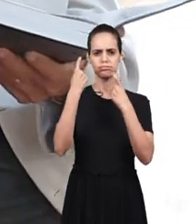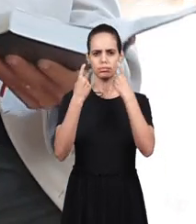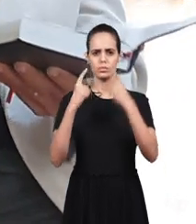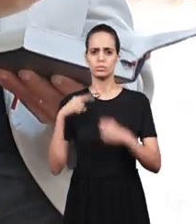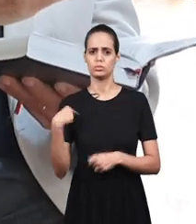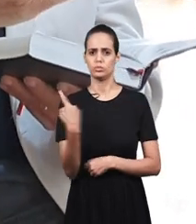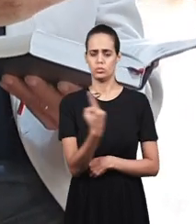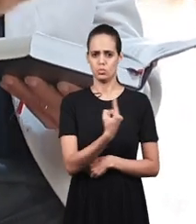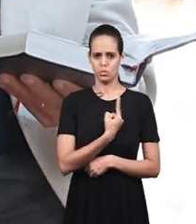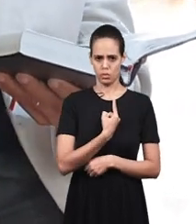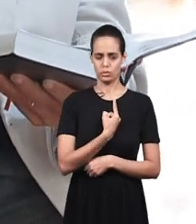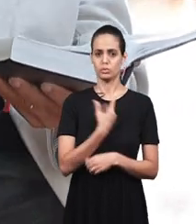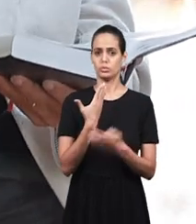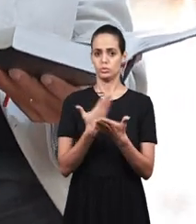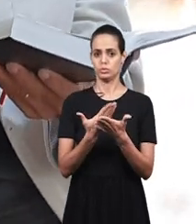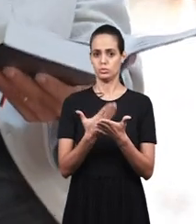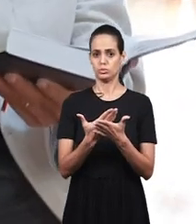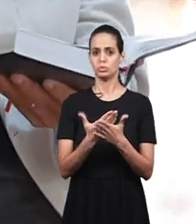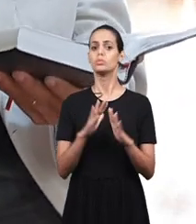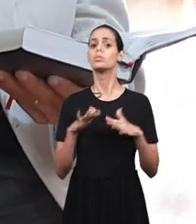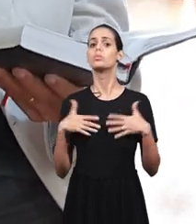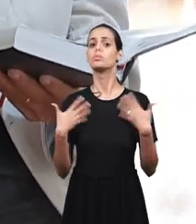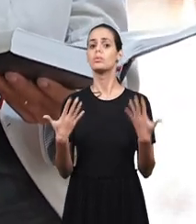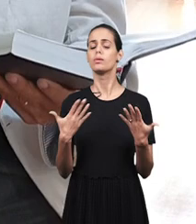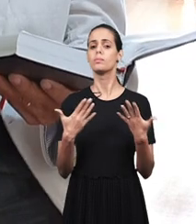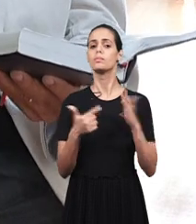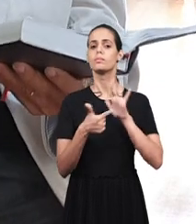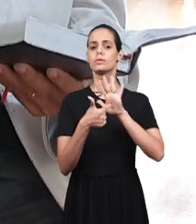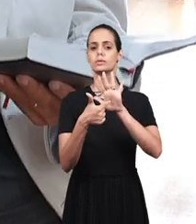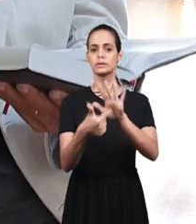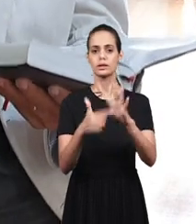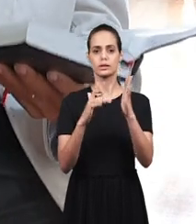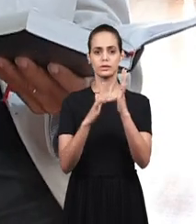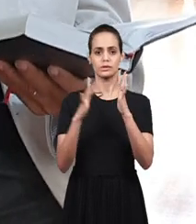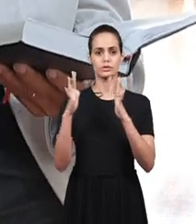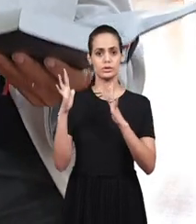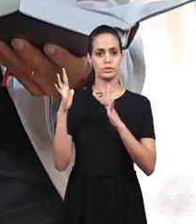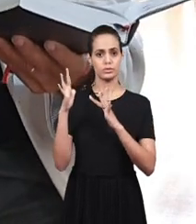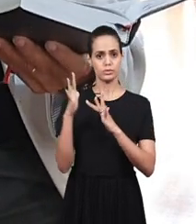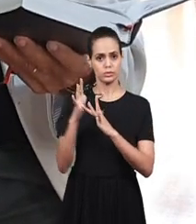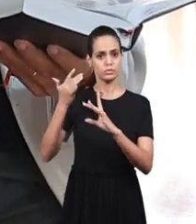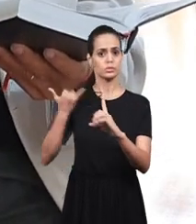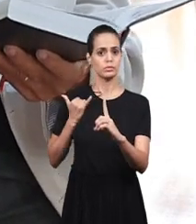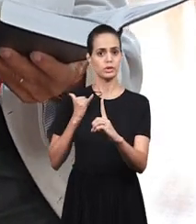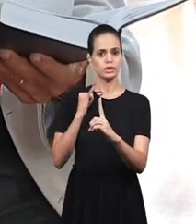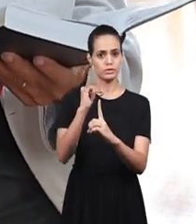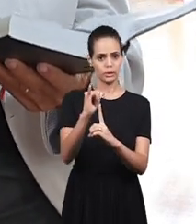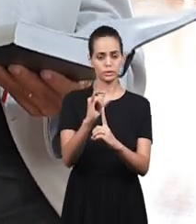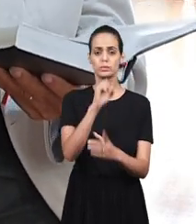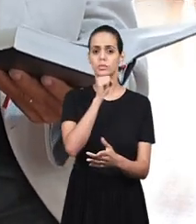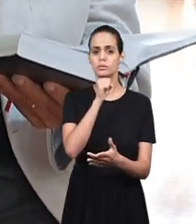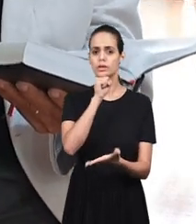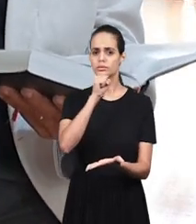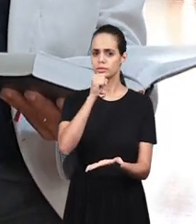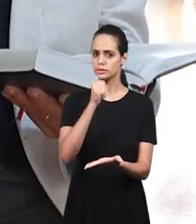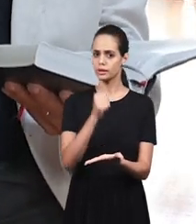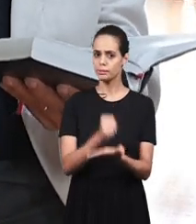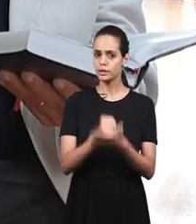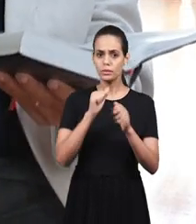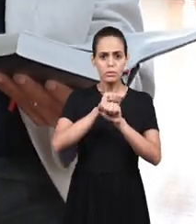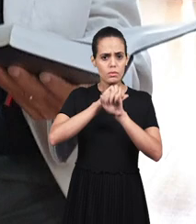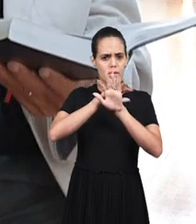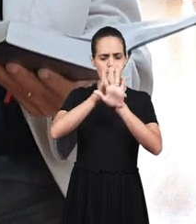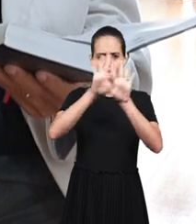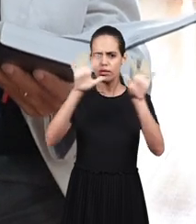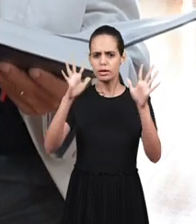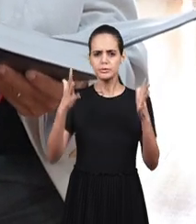notre préoccupation, la préoccupation de notre étude, c'est de montrer que Jésus, il est prophétisé